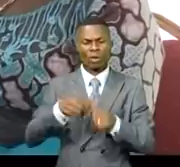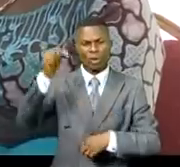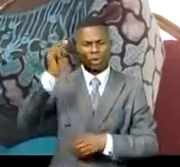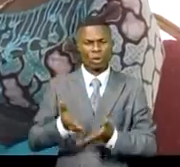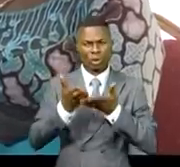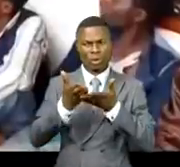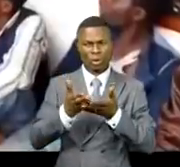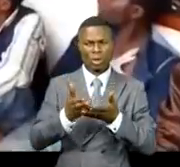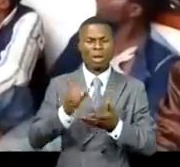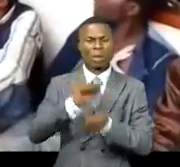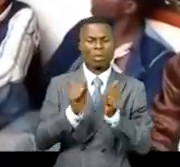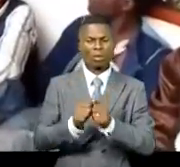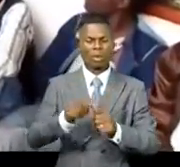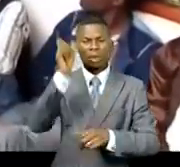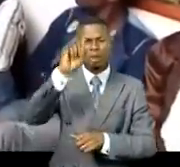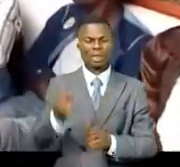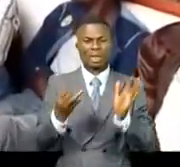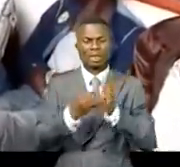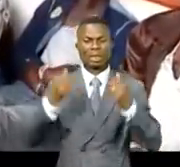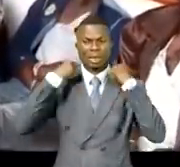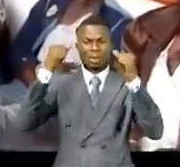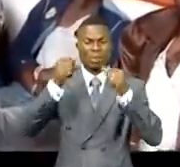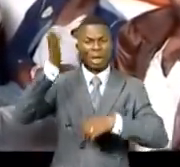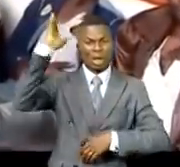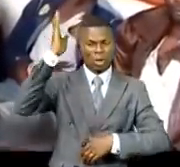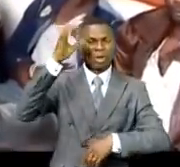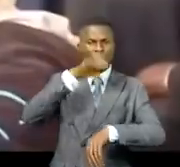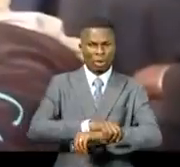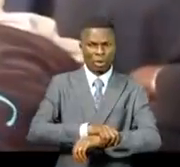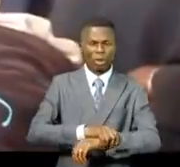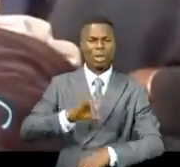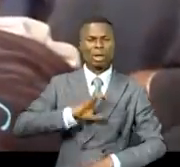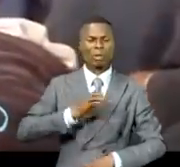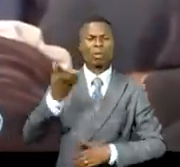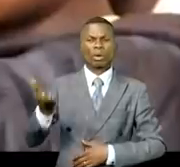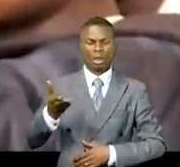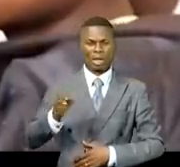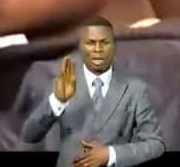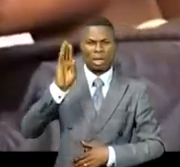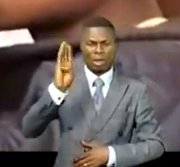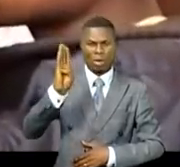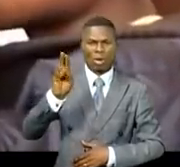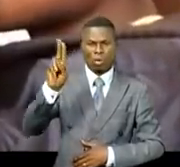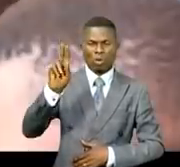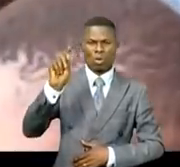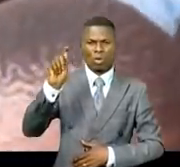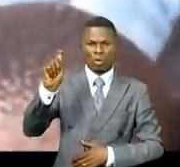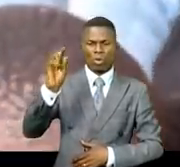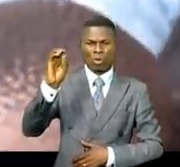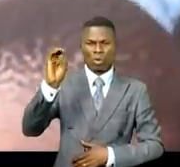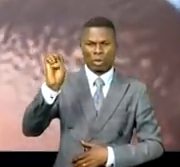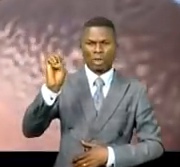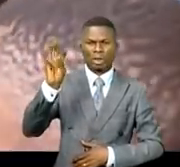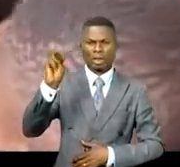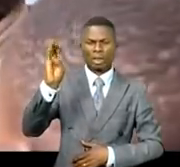apportent déjà des fruits. 36 bandits présumés criminels sont dans les mains de la police à Butembo. Ils ont été présentés à la population par le maire